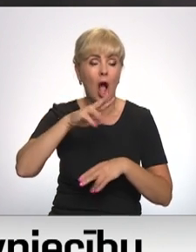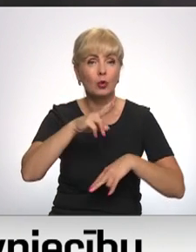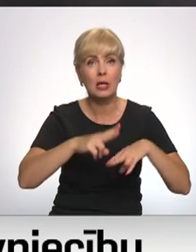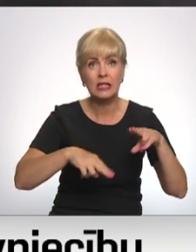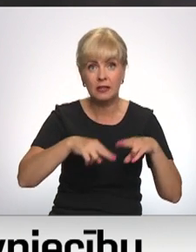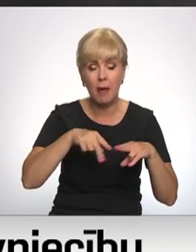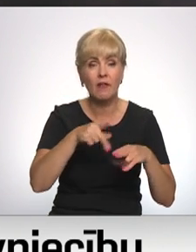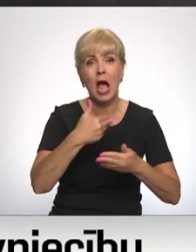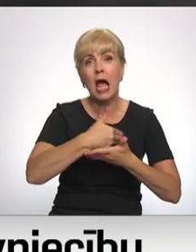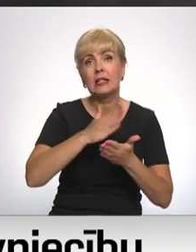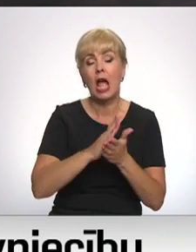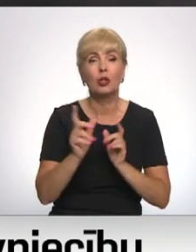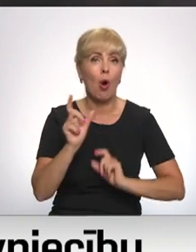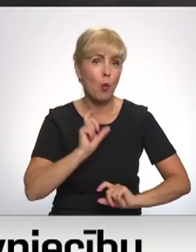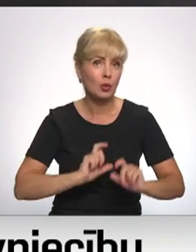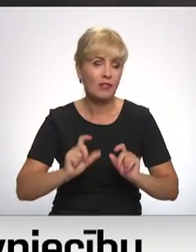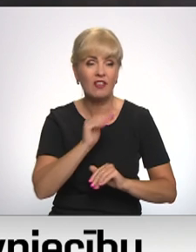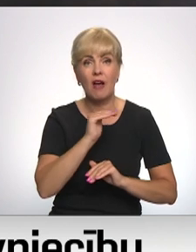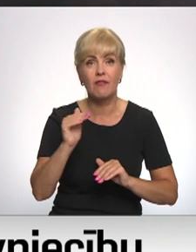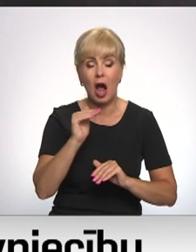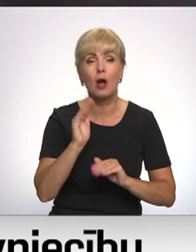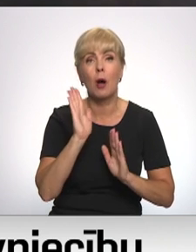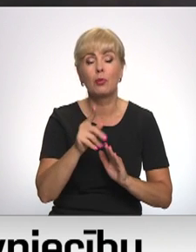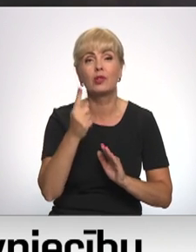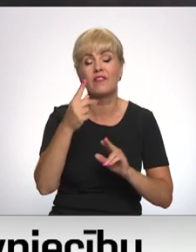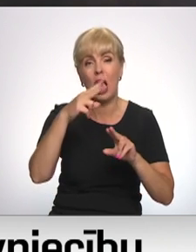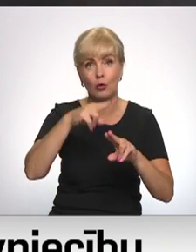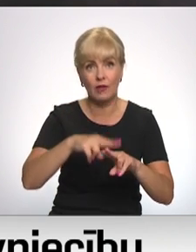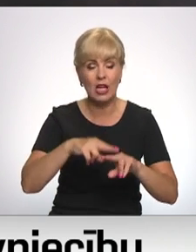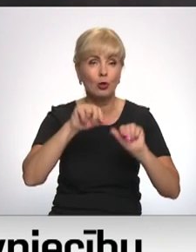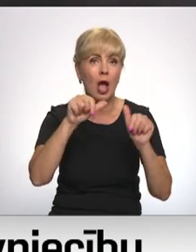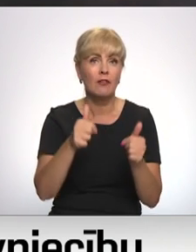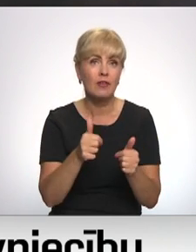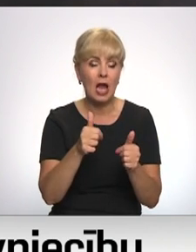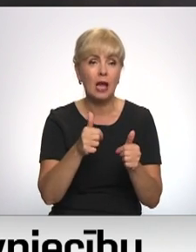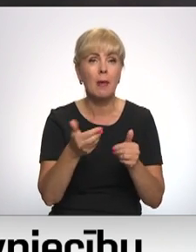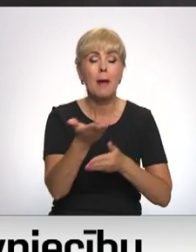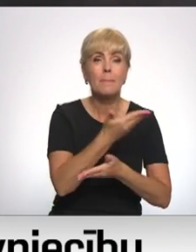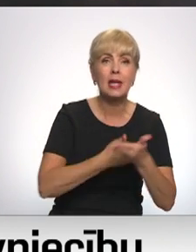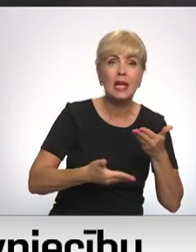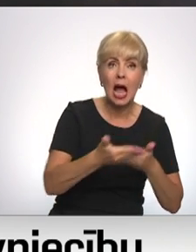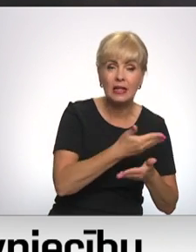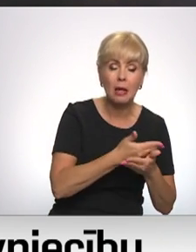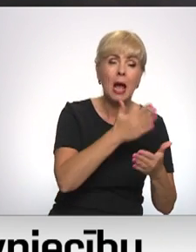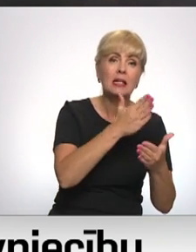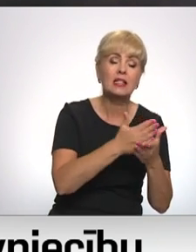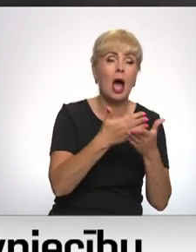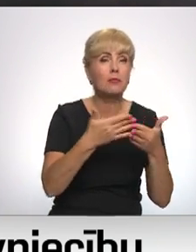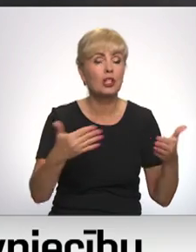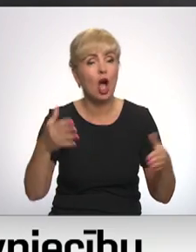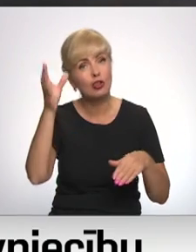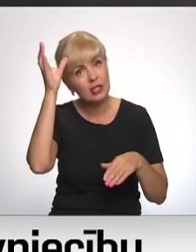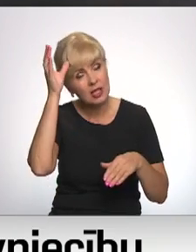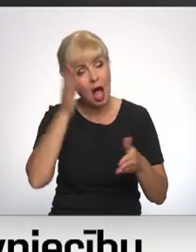ka lielākā daļa universitātes fakultāšu atradīsies vienu vietu. Un līdz ar to veidosies miedarbība un sinerģija starp dažādām